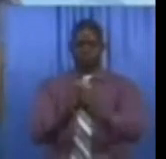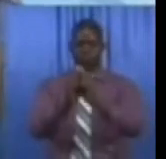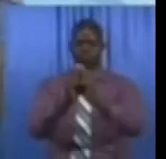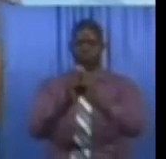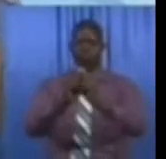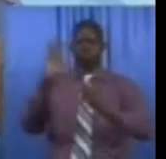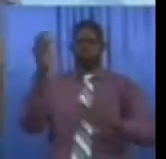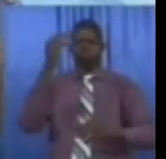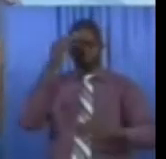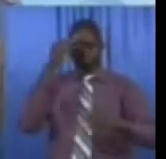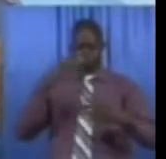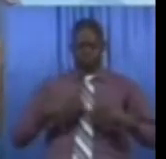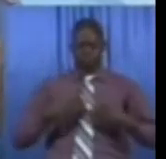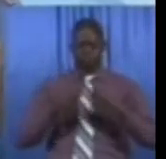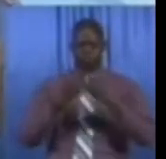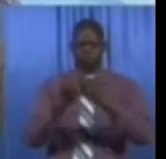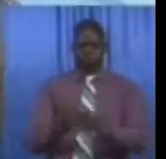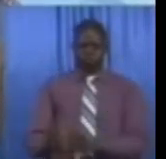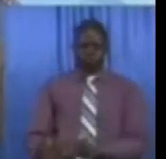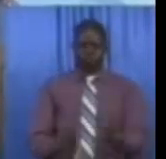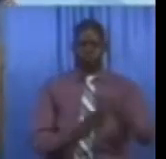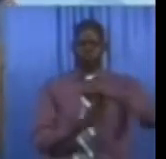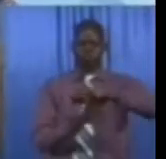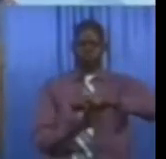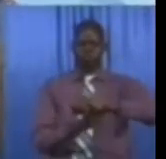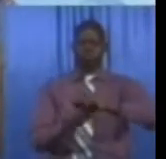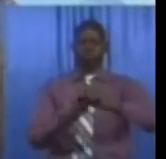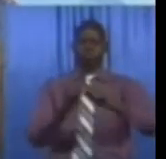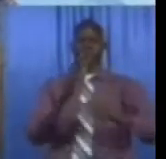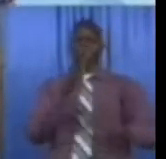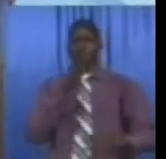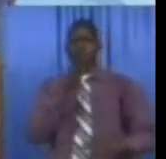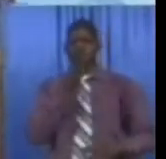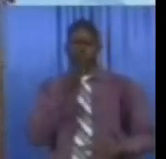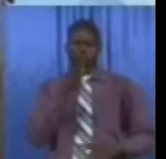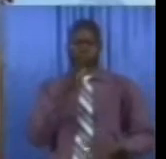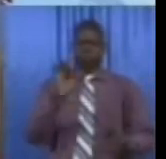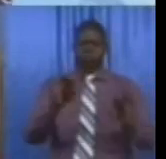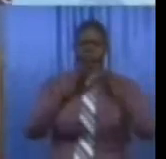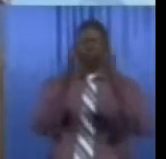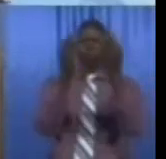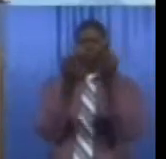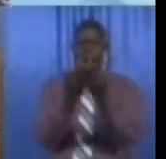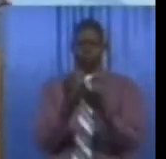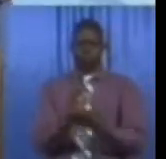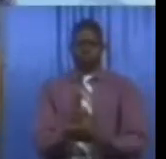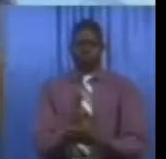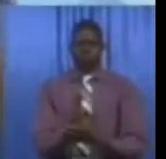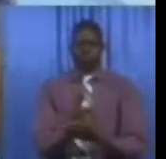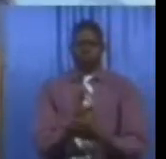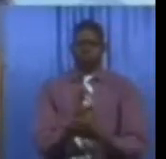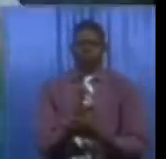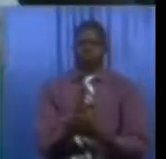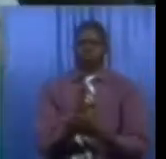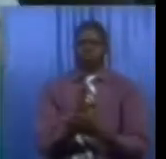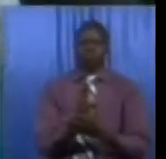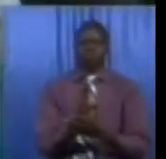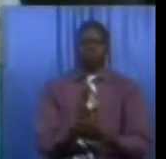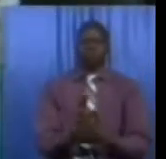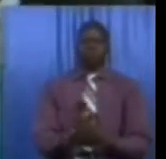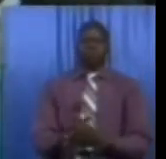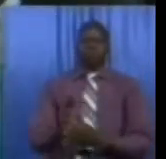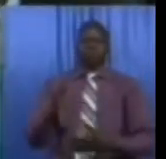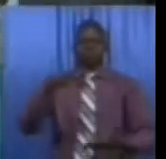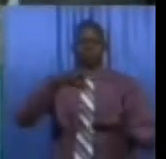ministère de la Santé en matière de protection des mères et de leurs familles. Marguerite Douaniou. Un